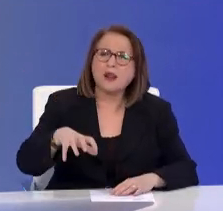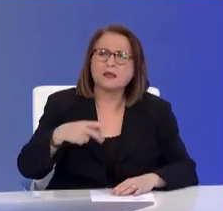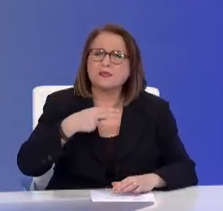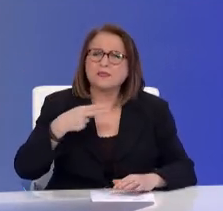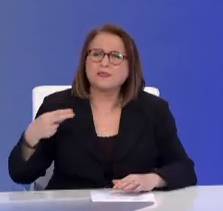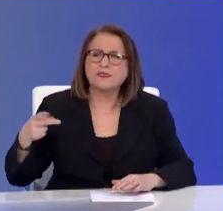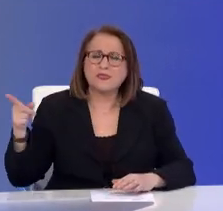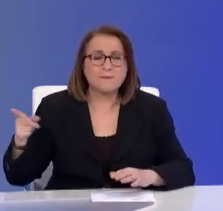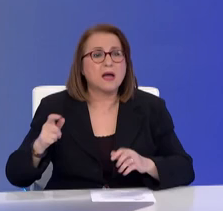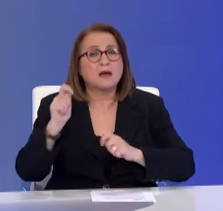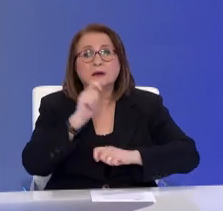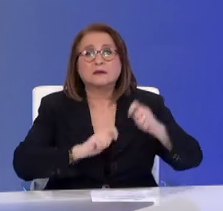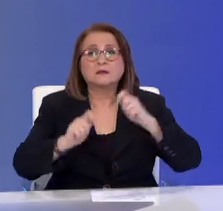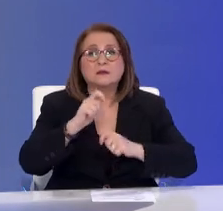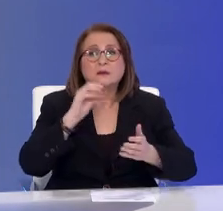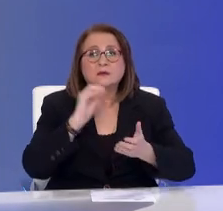καλύτερη αναστήλωση